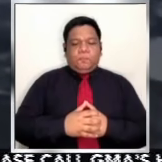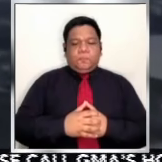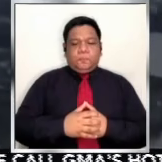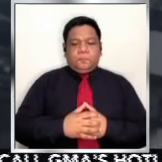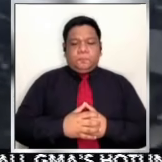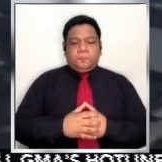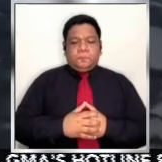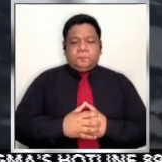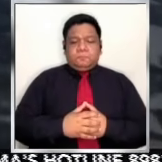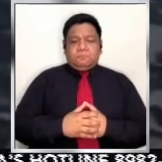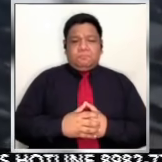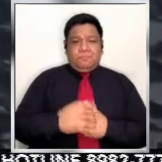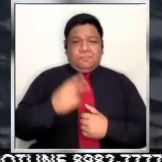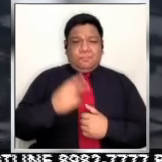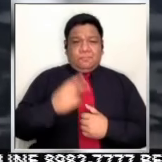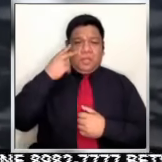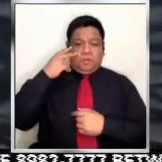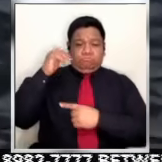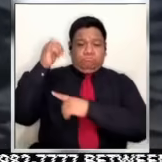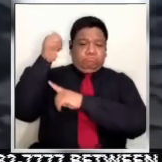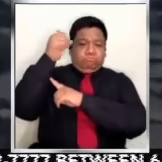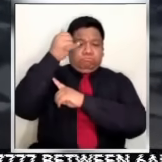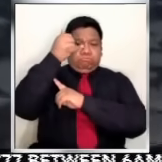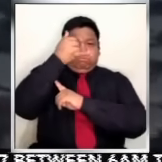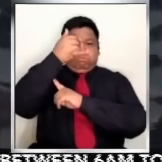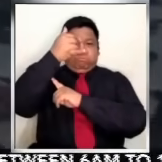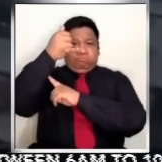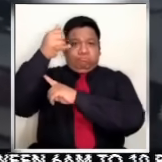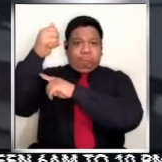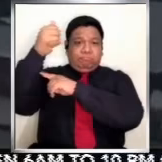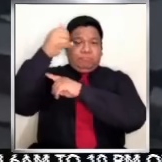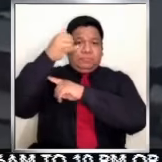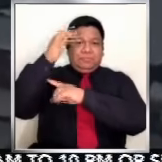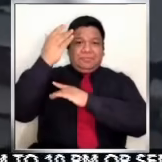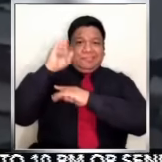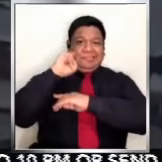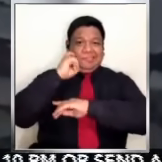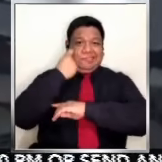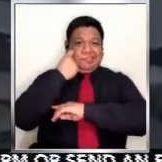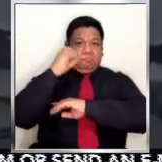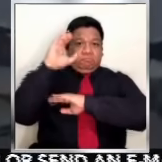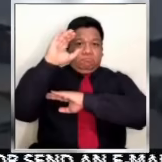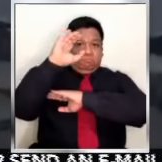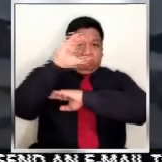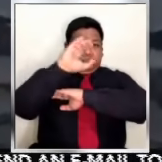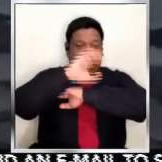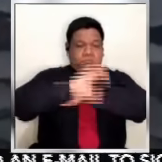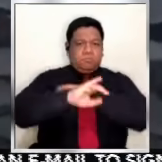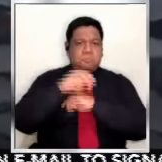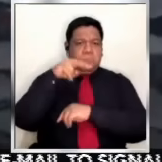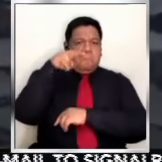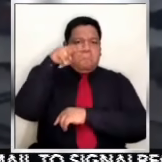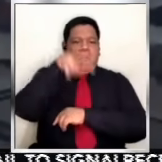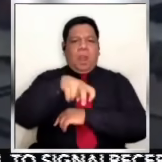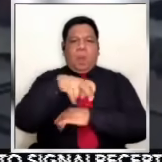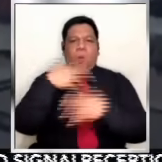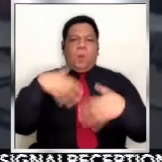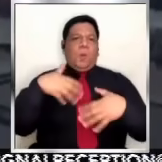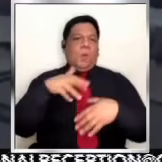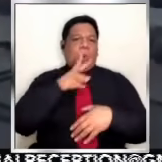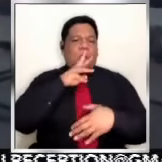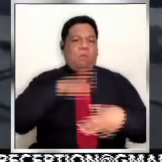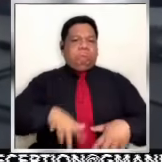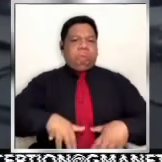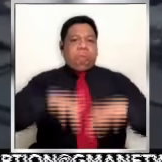Sa drone video nating nakunan kanina habang papalubog ang araw dito sa Bulacan, kita yung lawak ng baha sa mga probinsya ng Pampanga